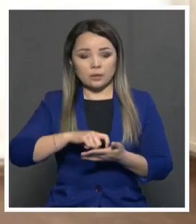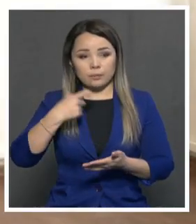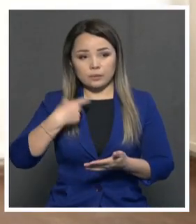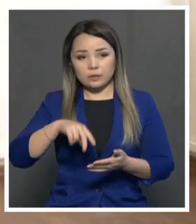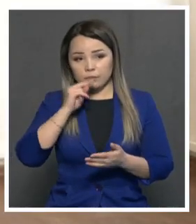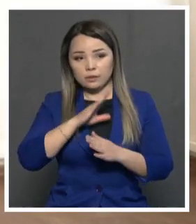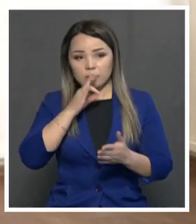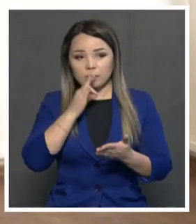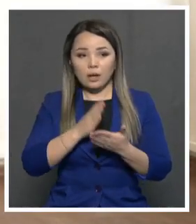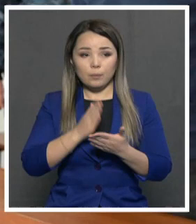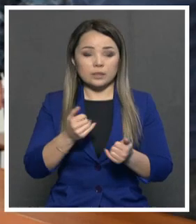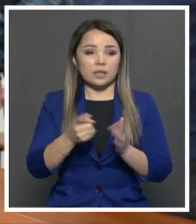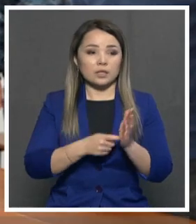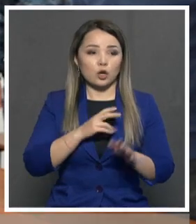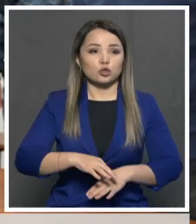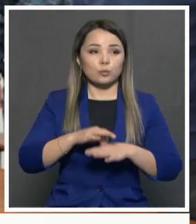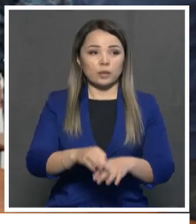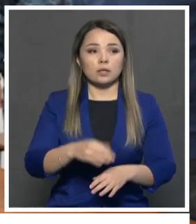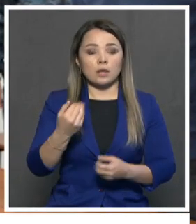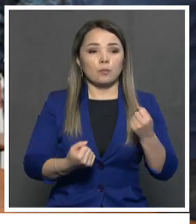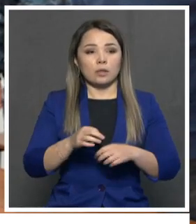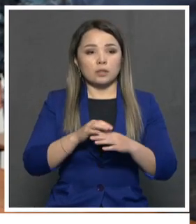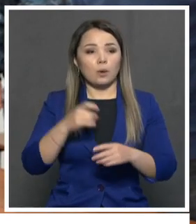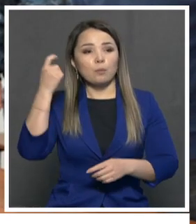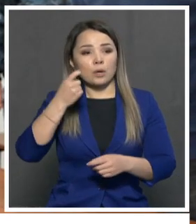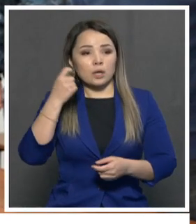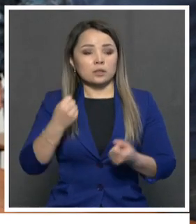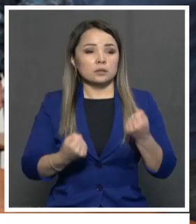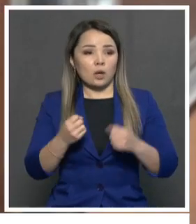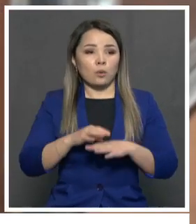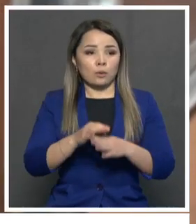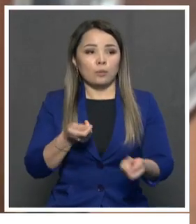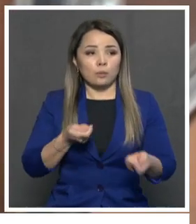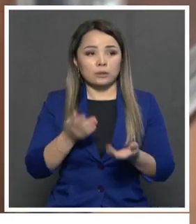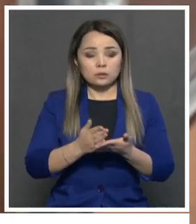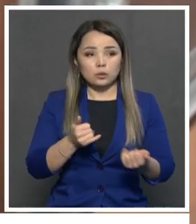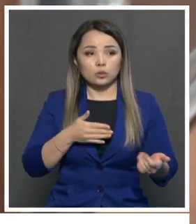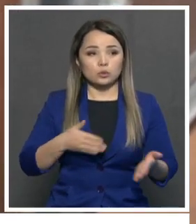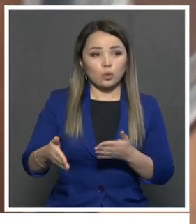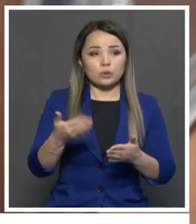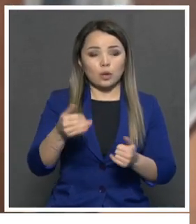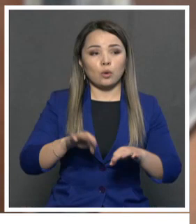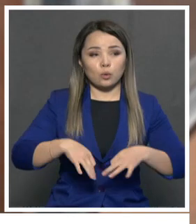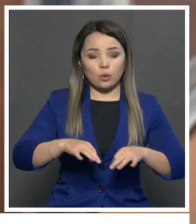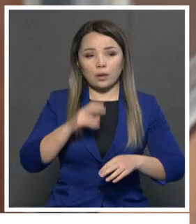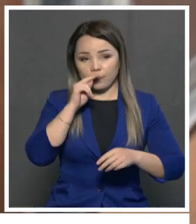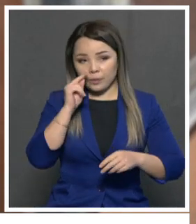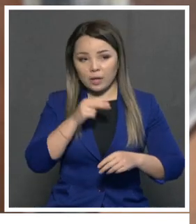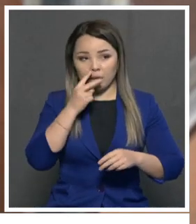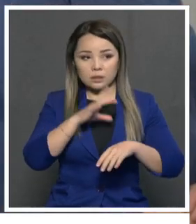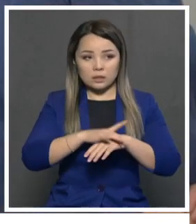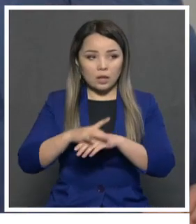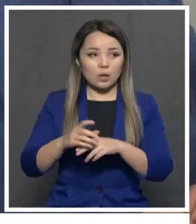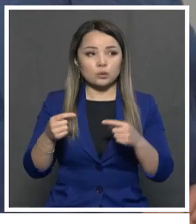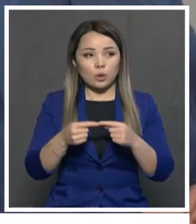мойындаған жоқ. Қалайда тергеу барысында Сергей Воронцовтың көлікті мас күйінде тізгіндегені, оның жол көлік оқиғасына айыпты екені толық дәлелденді. Үкім заңды